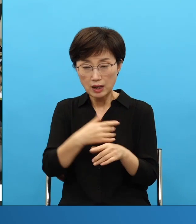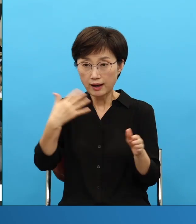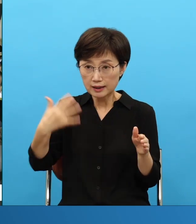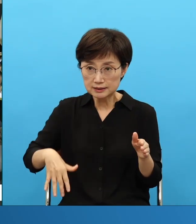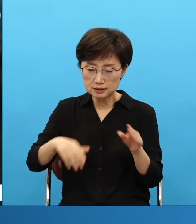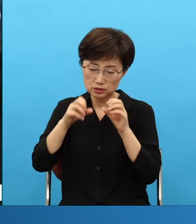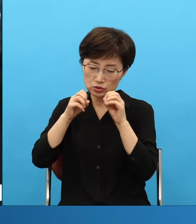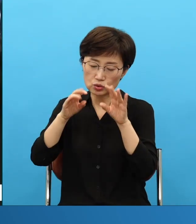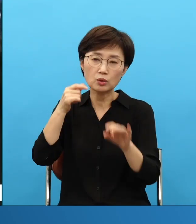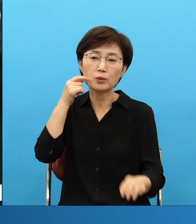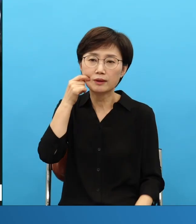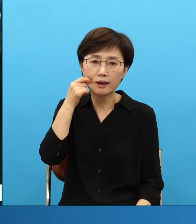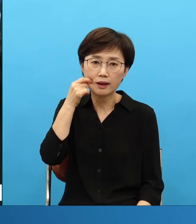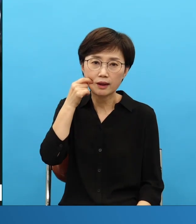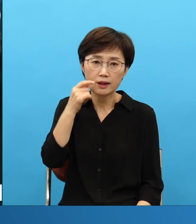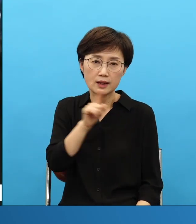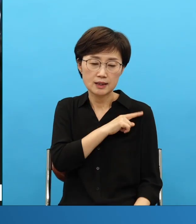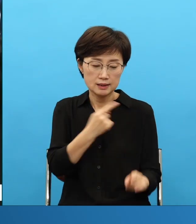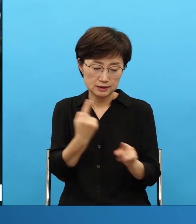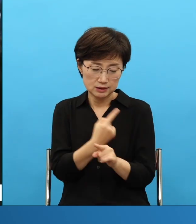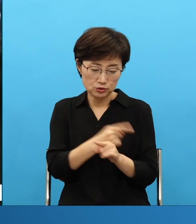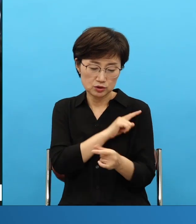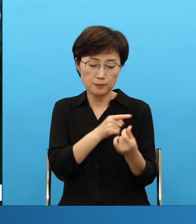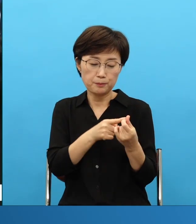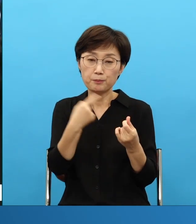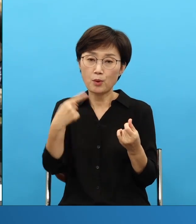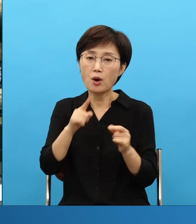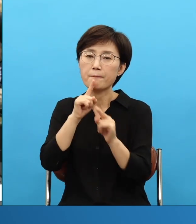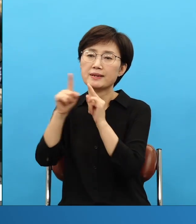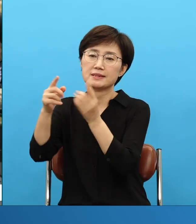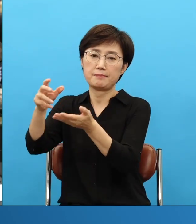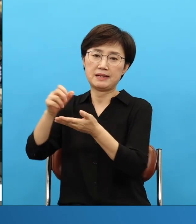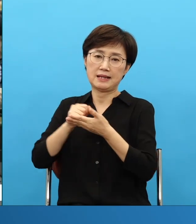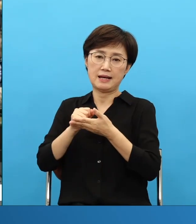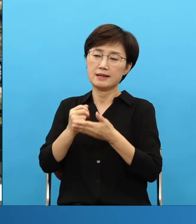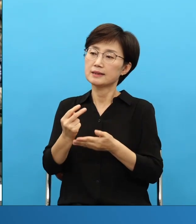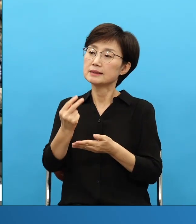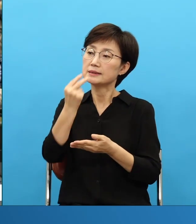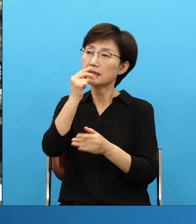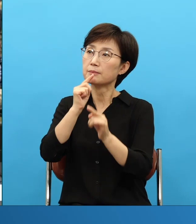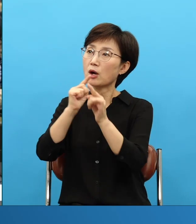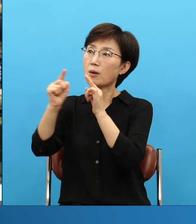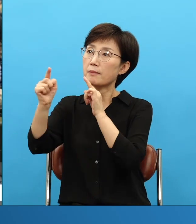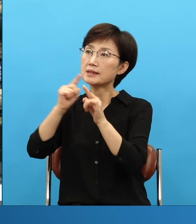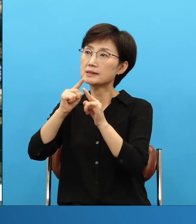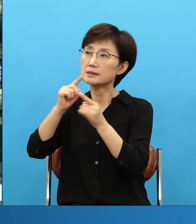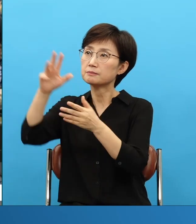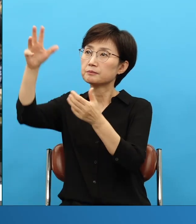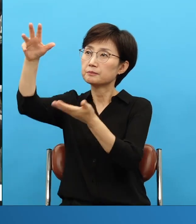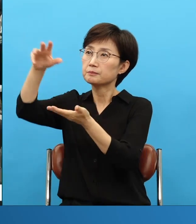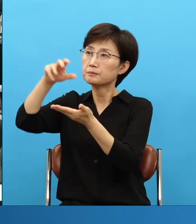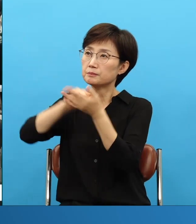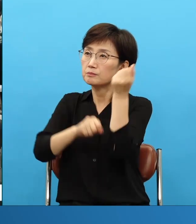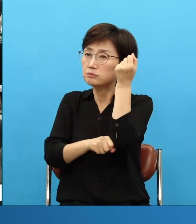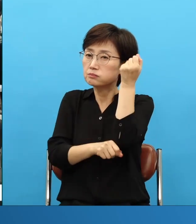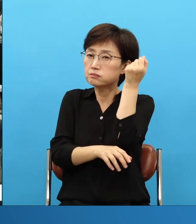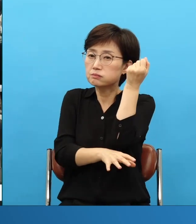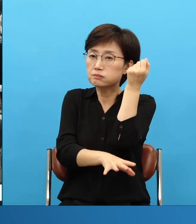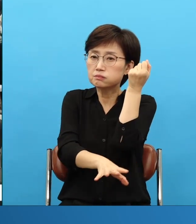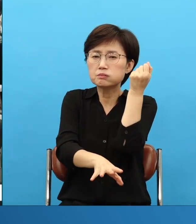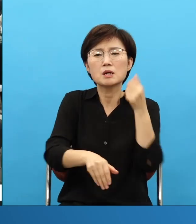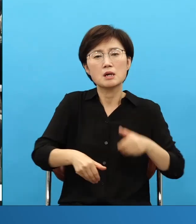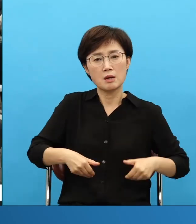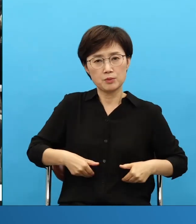없다며 치유의 첫 번째 키는 메시지로 생명의 말씀이 각 개인에게 뿌리내리도록 기간을